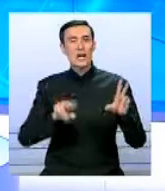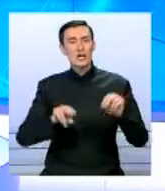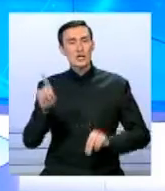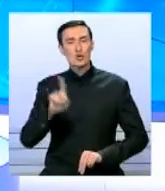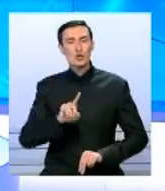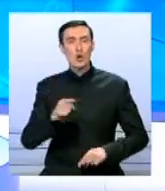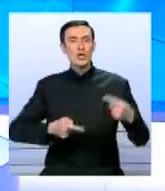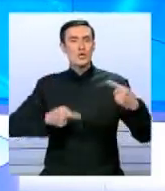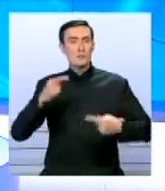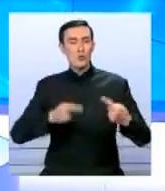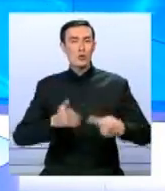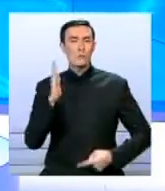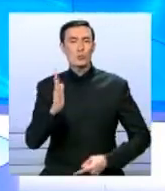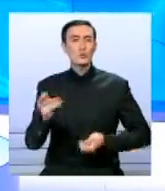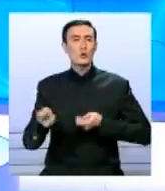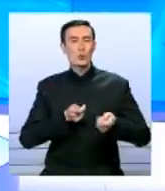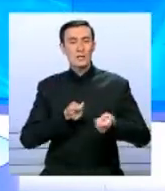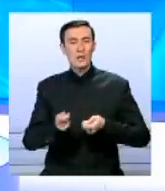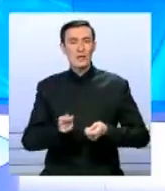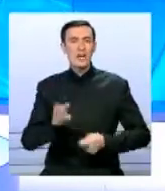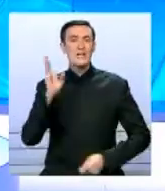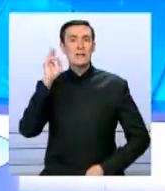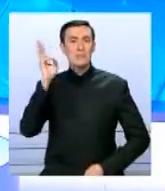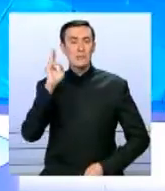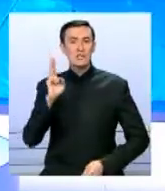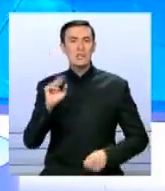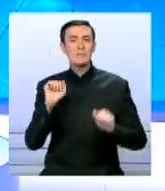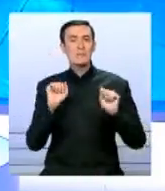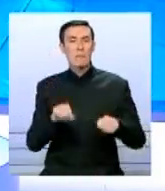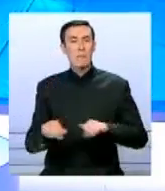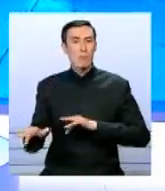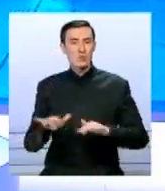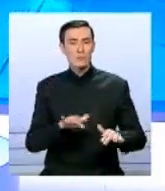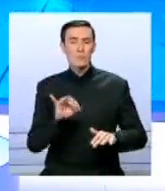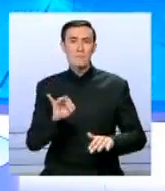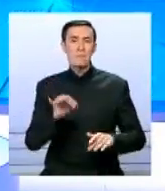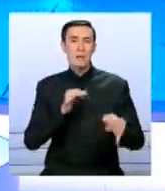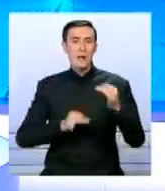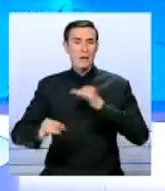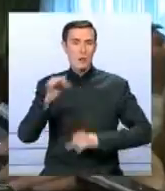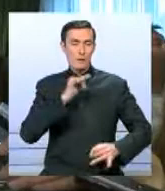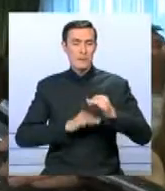что разногласия будут урегулированы дипломатическими методами путем переговоров.